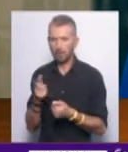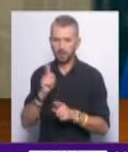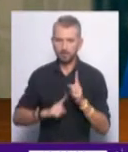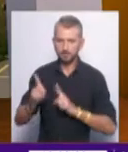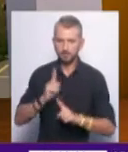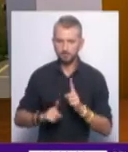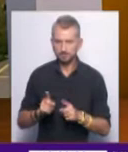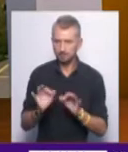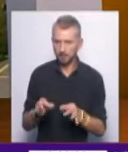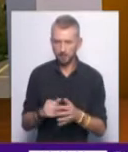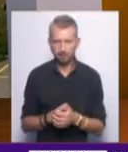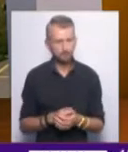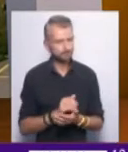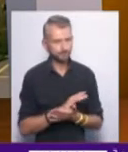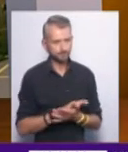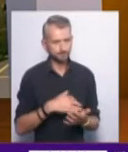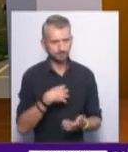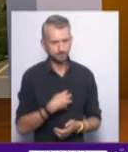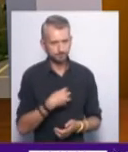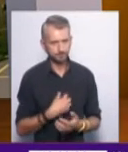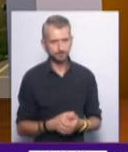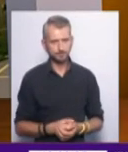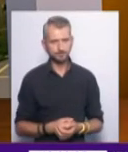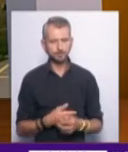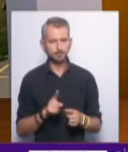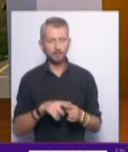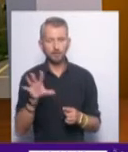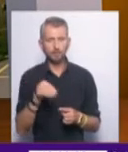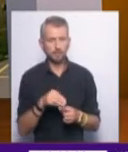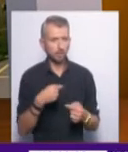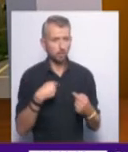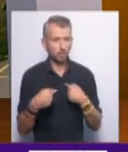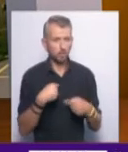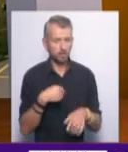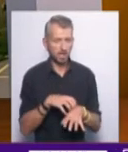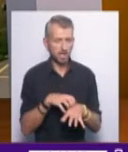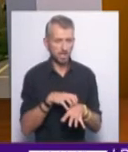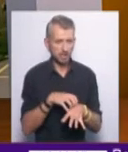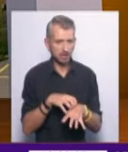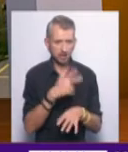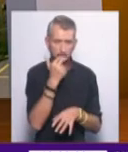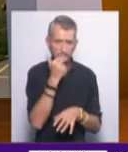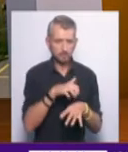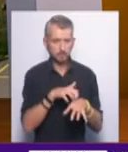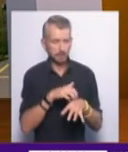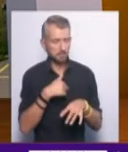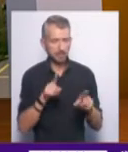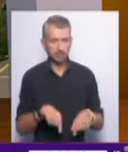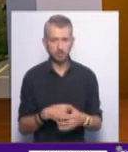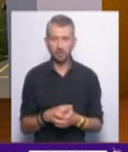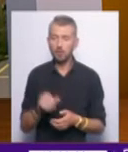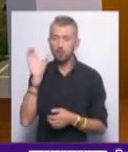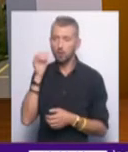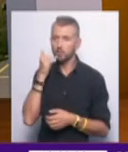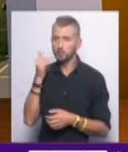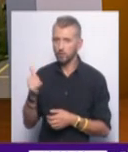це зробити. Правильно? Але прошу вибачення. Та, ні, так. Це всіх мучає алергія. Так, ну давайте ми поки що послухаємо